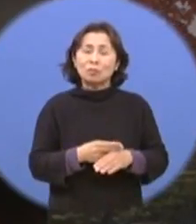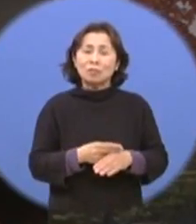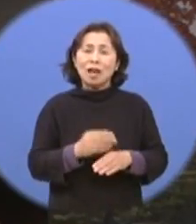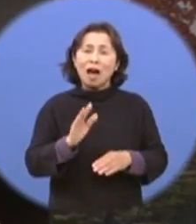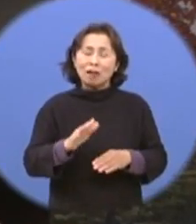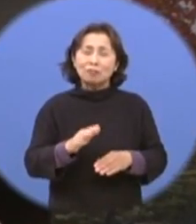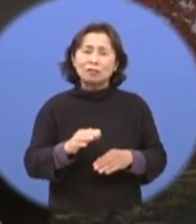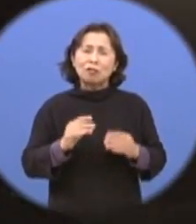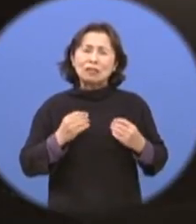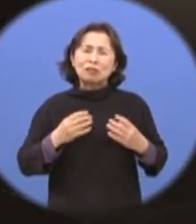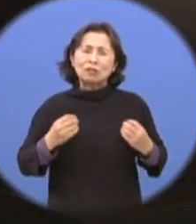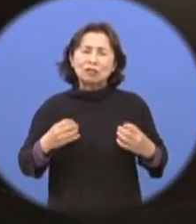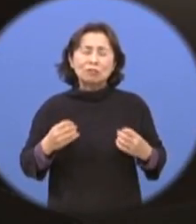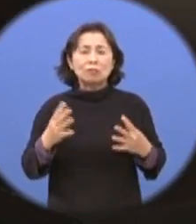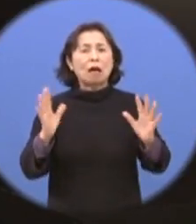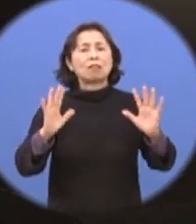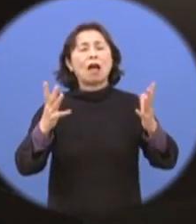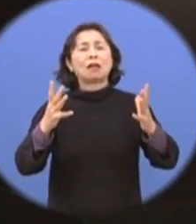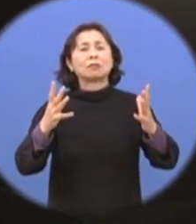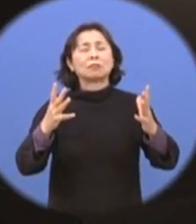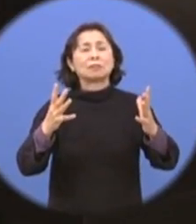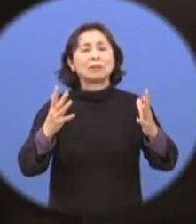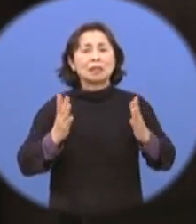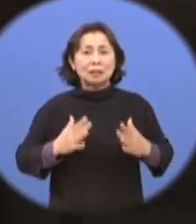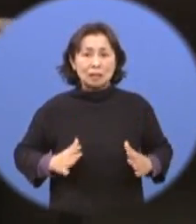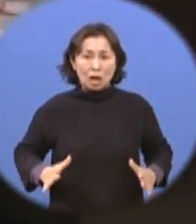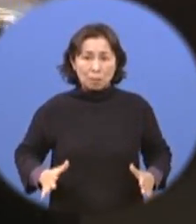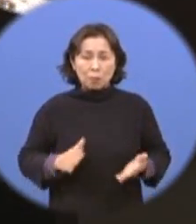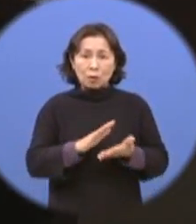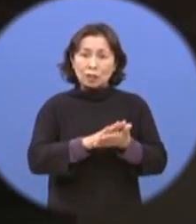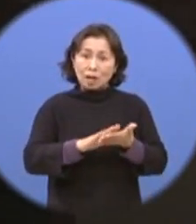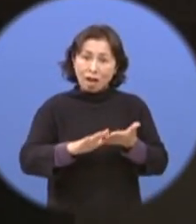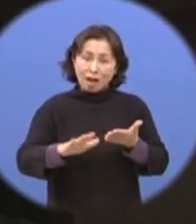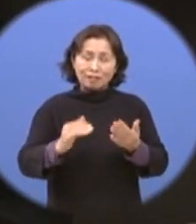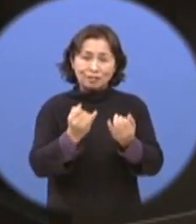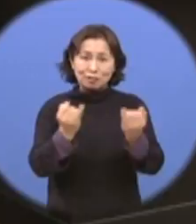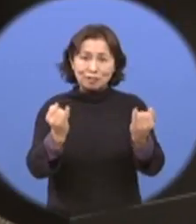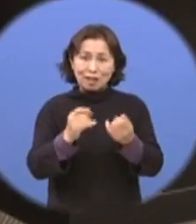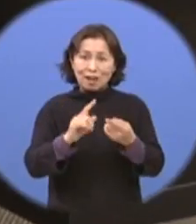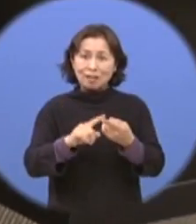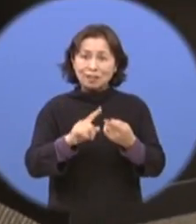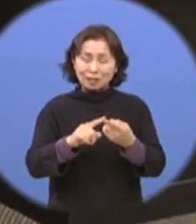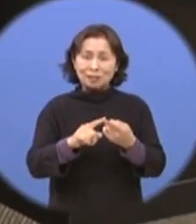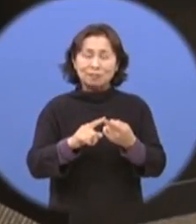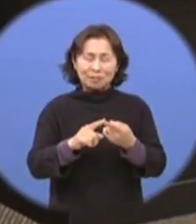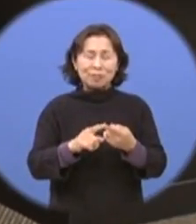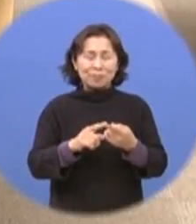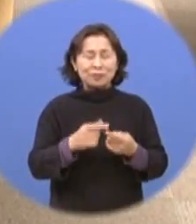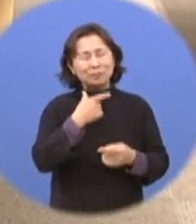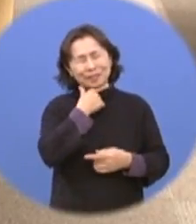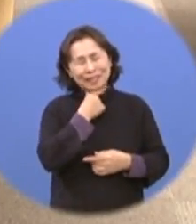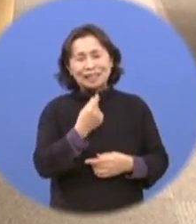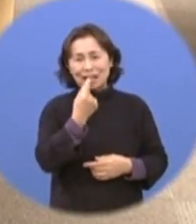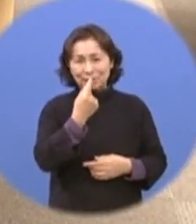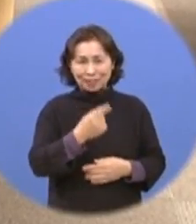とっても気持ちいいです知り合っと凄く綺麗な子女性らしいラインが出てとても気に入りました